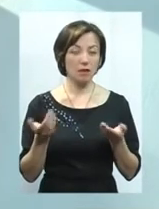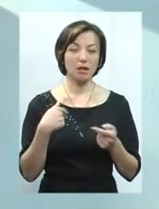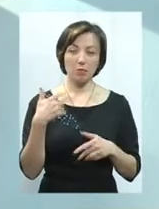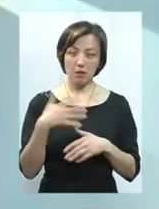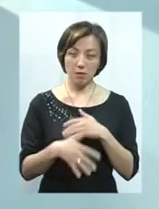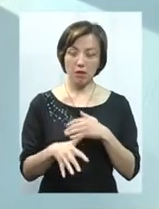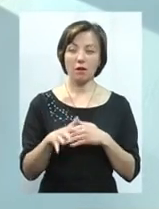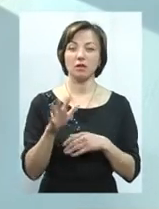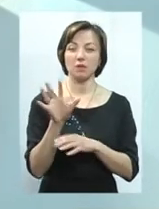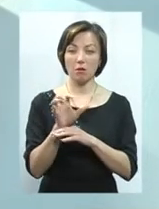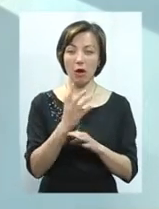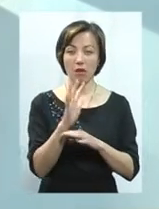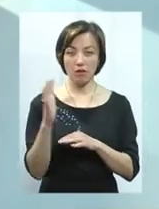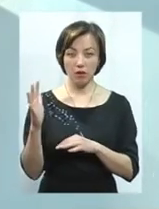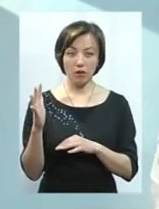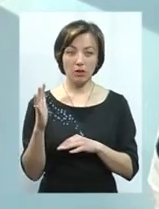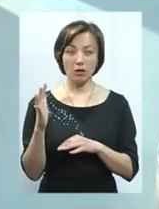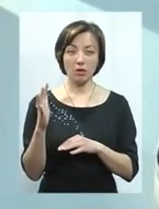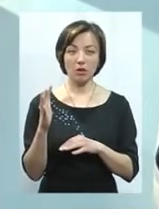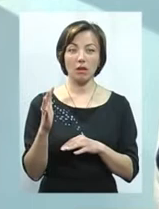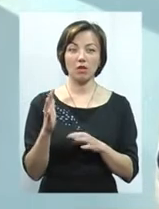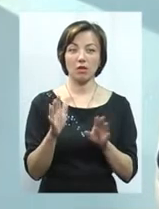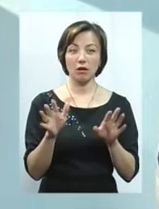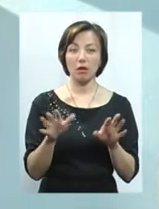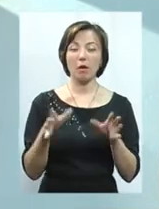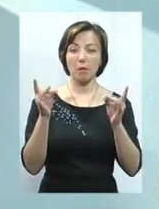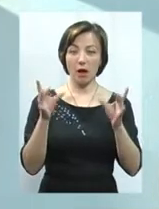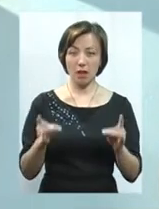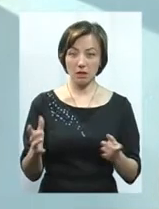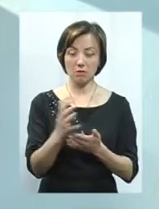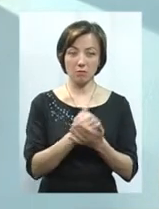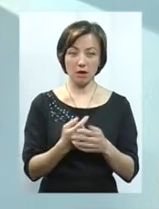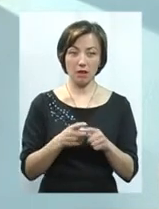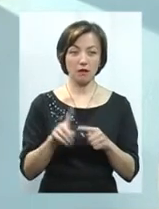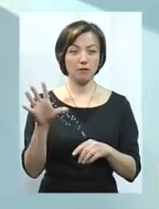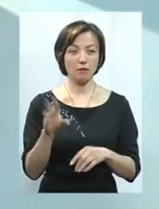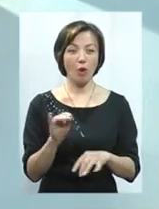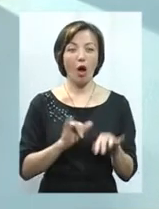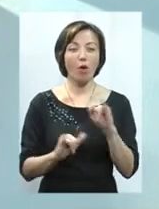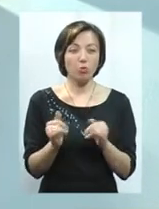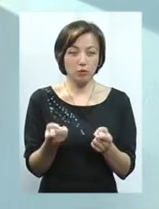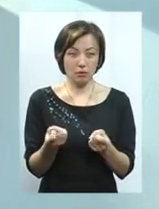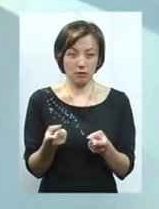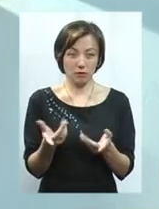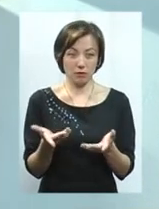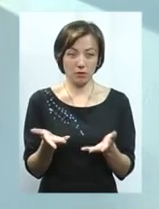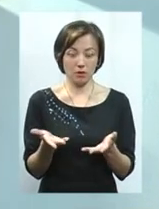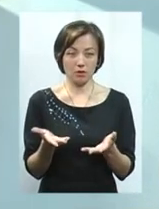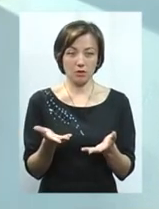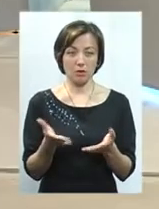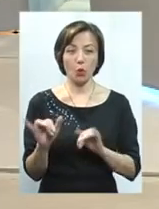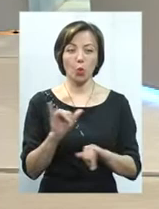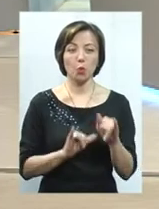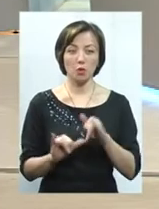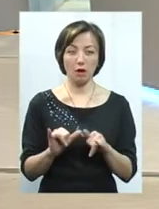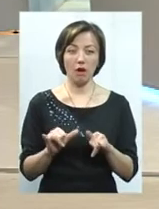собака вигулялась, відвів там сторонку, вона вигулялась, взяв пакет, забрала це все діло. А куди діти то, що забрав? Куди його